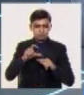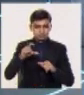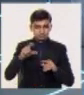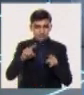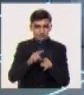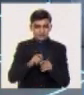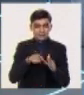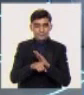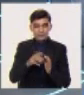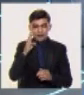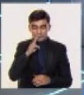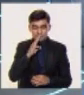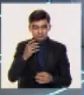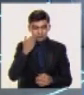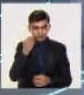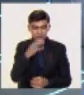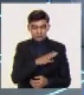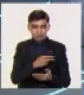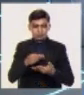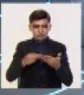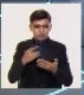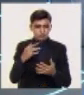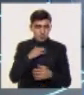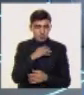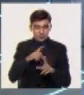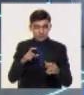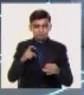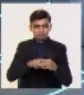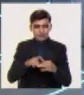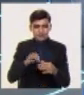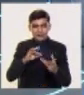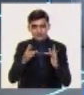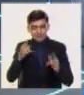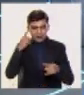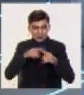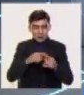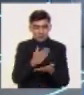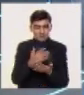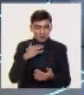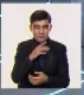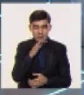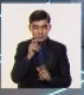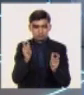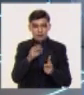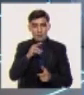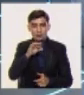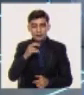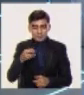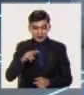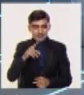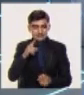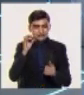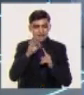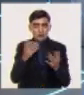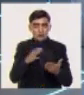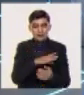обусловлен увеличением доходов от подписки, поскольку клиенты перешли на облачные технологии в условиях пандемии. Средняя целевая цена